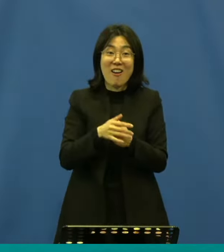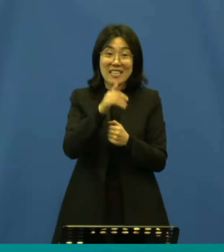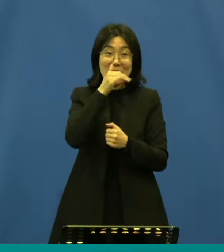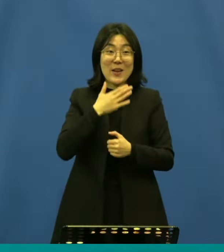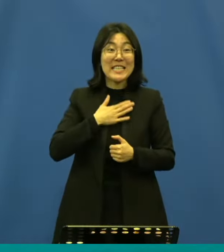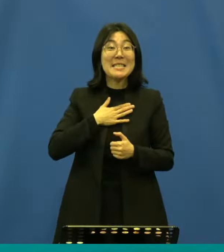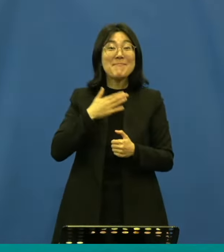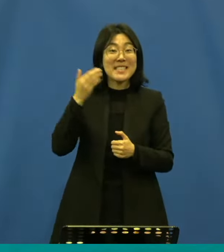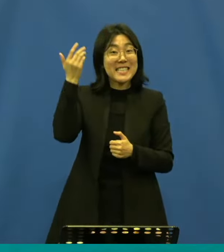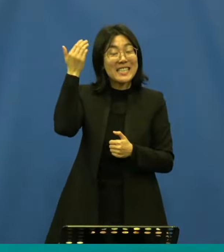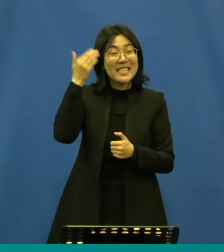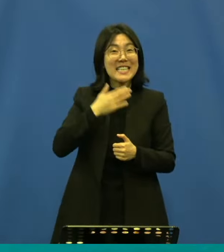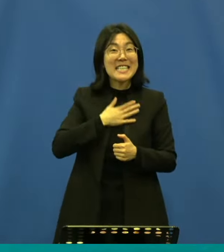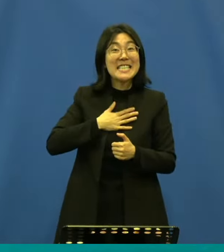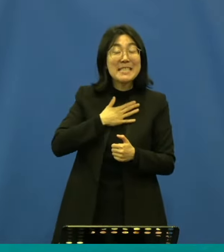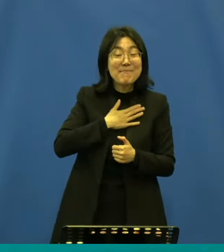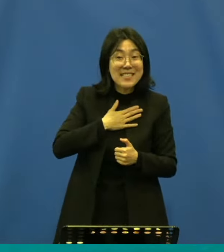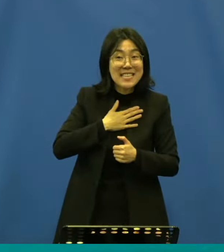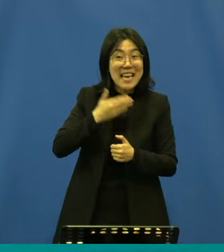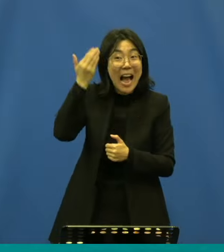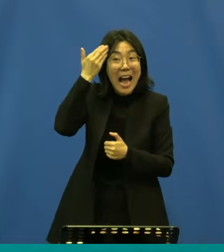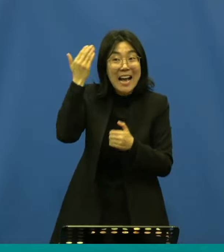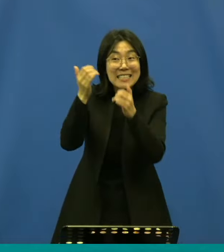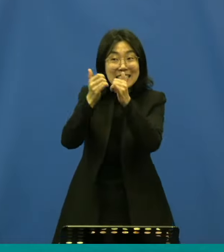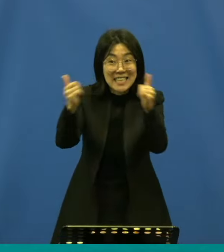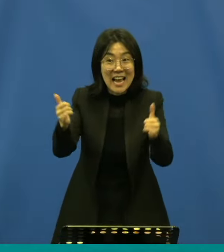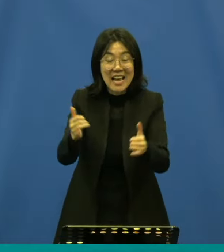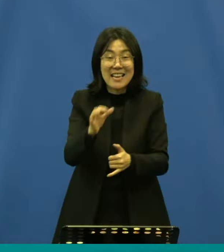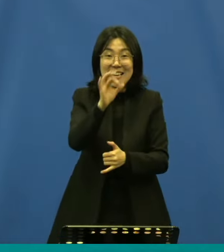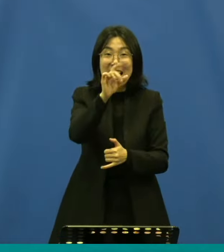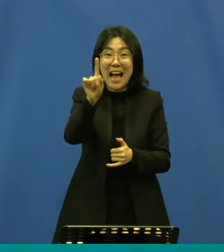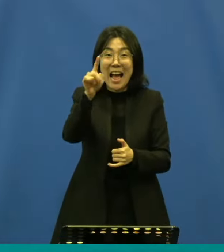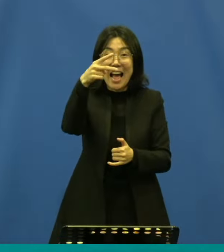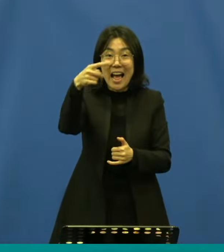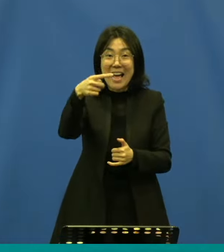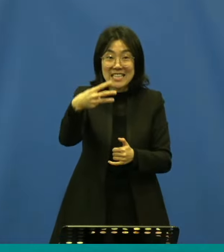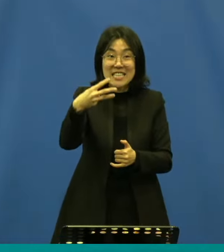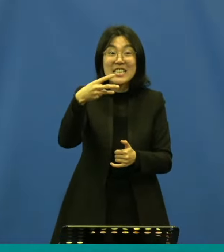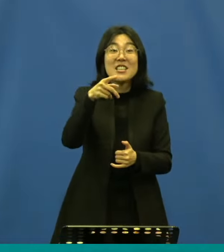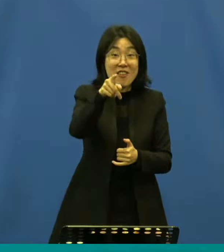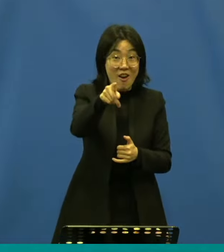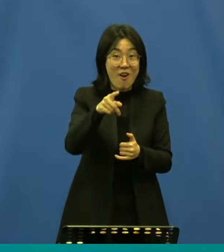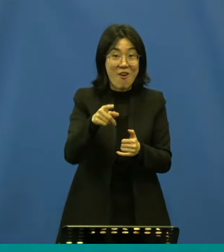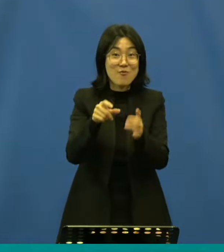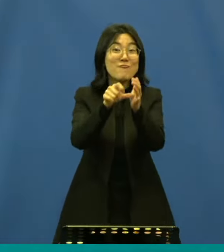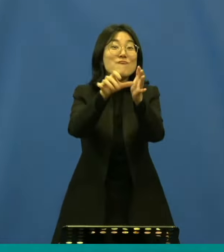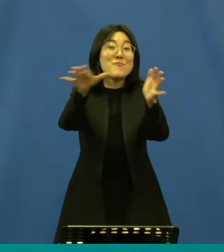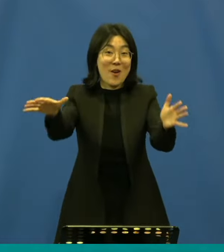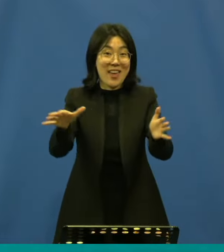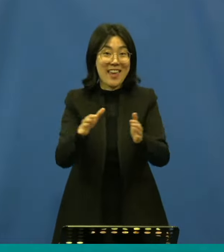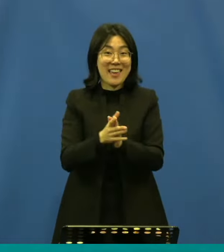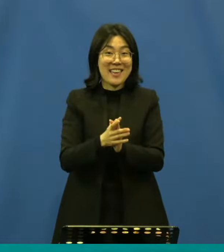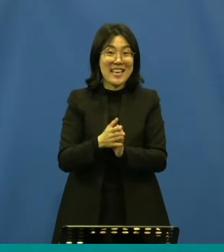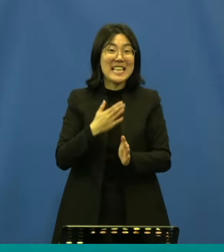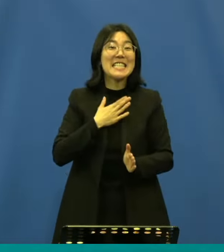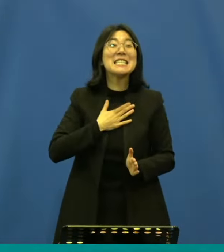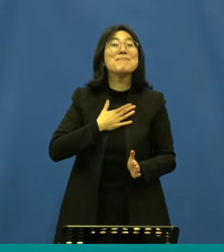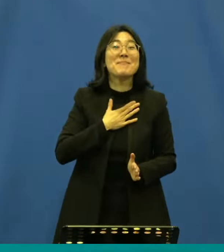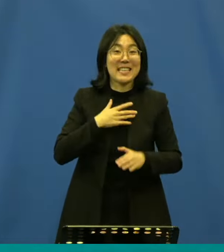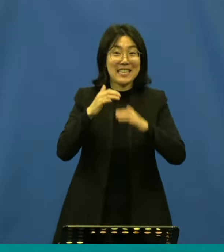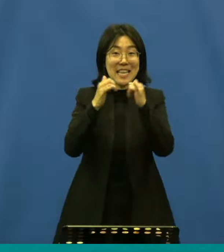우리나라에 아들러 열풍이 불었어요. 아마 책을 좀 읽으시는 분들은 이 아들러의 책을